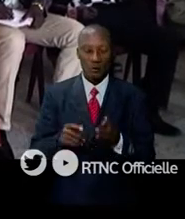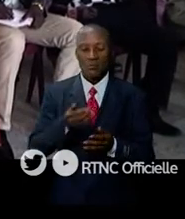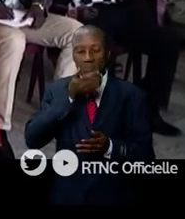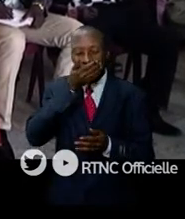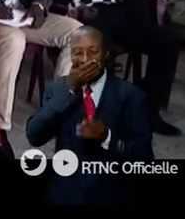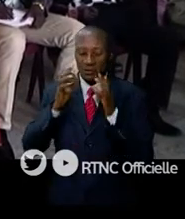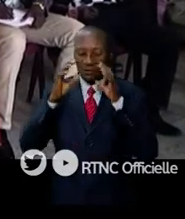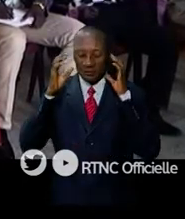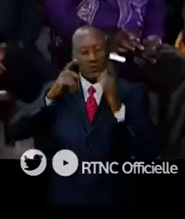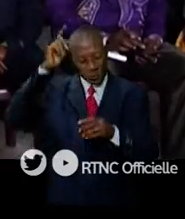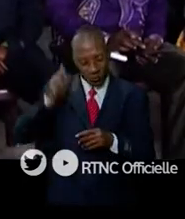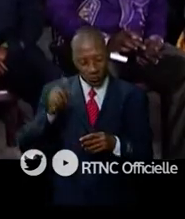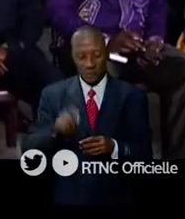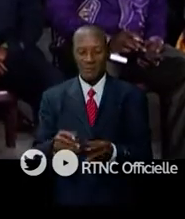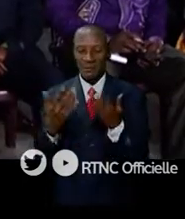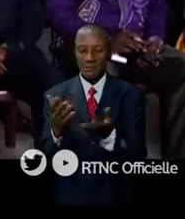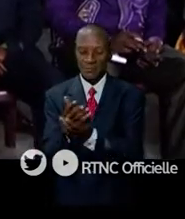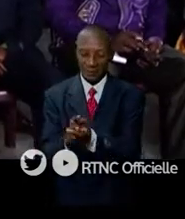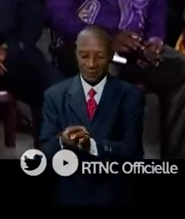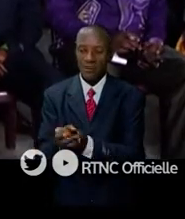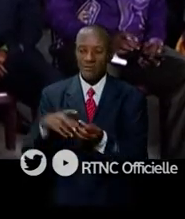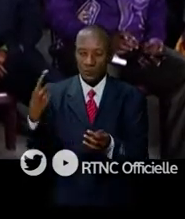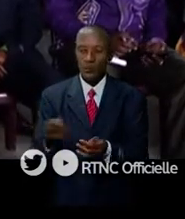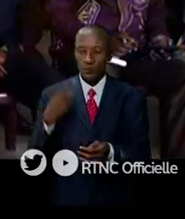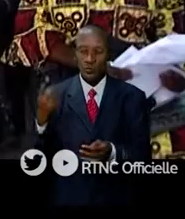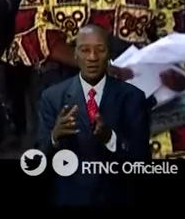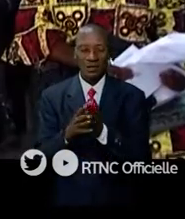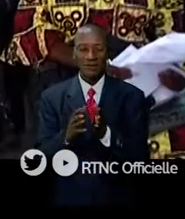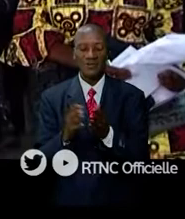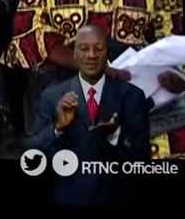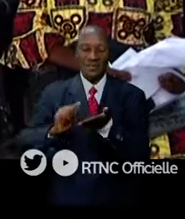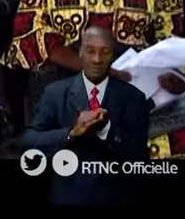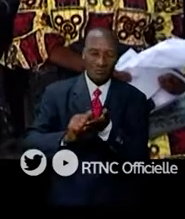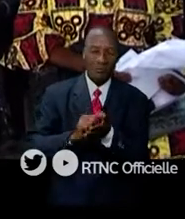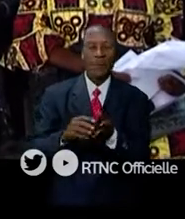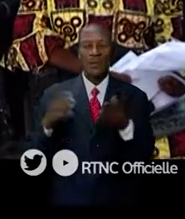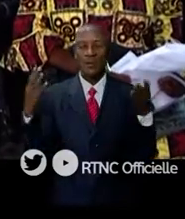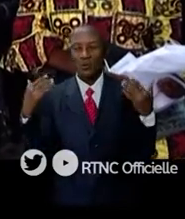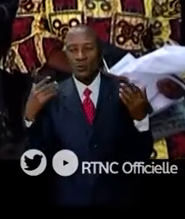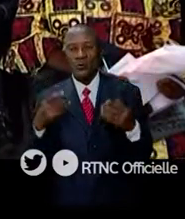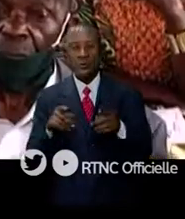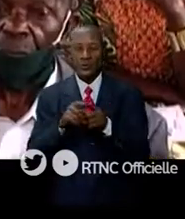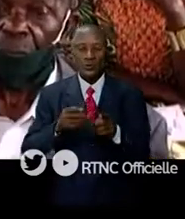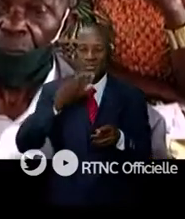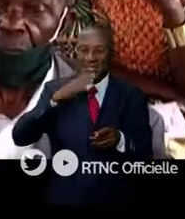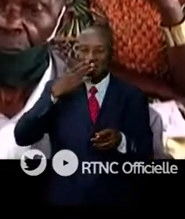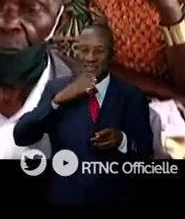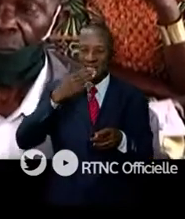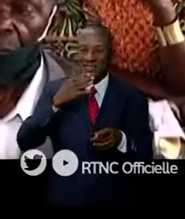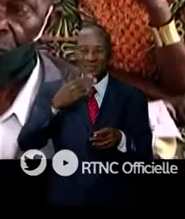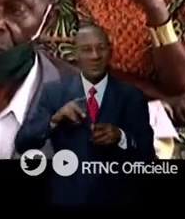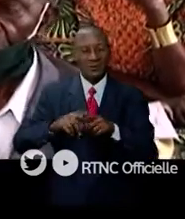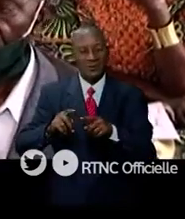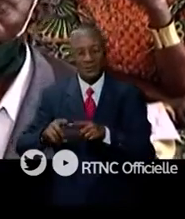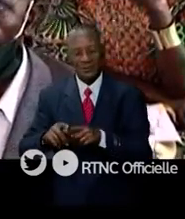masques obligatoires, le lavage régulier des mains avec de l'eau, du savon et gel hydroalcoolique, le prélèvement de